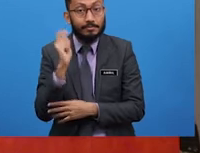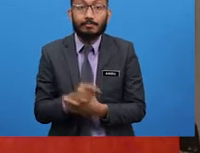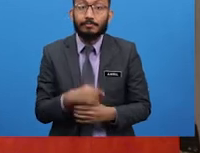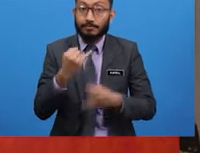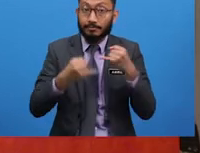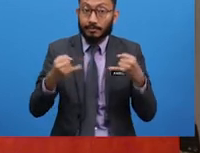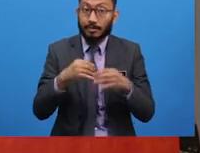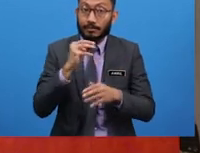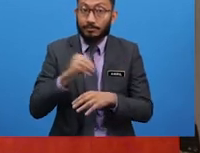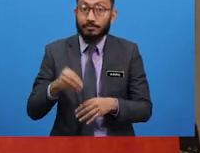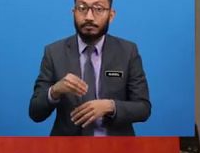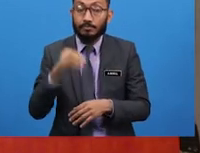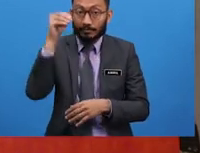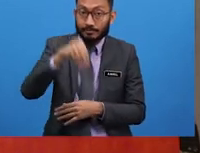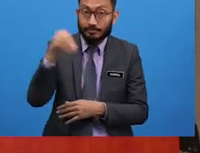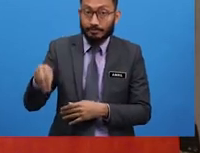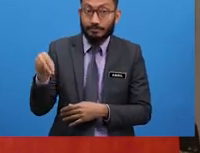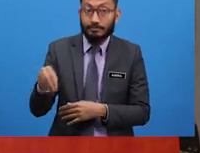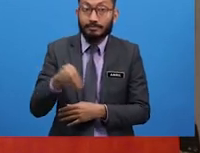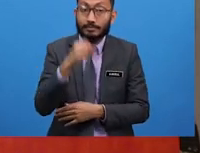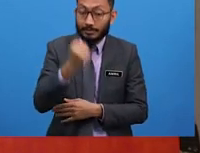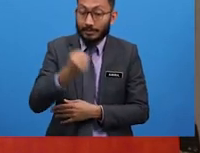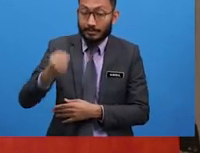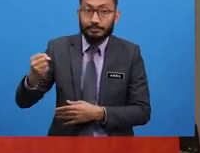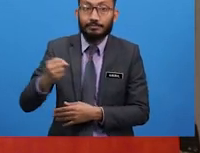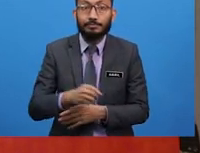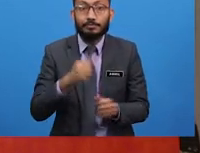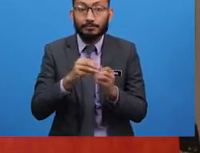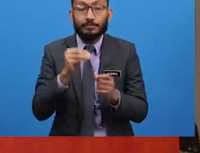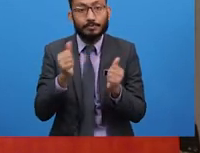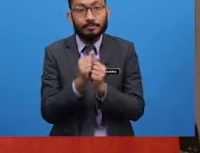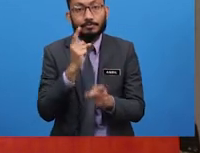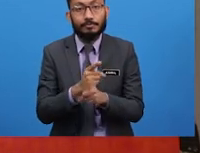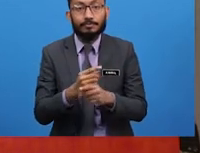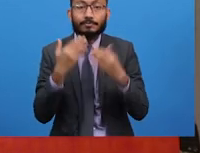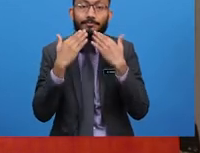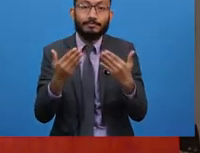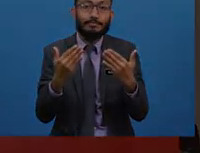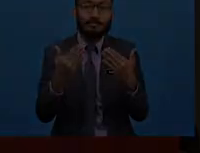celup dengan batik terap dengan cara yang betul. Sekian, terima kasih.